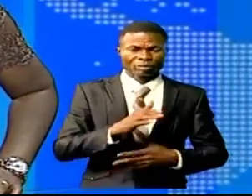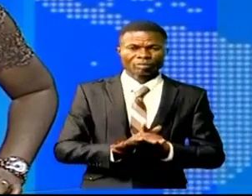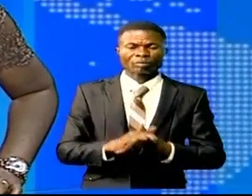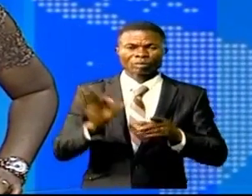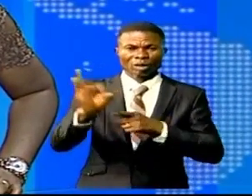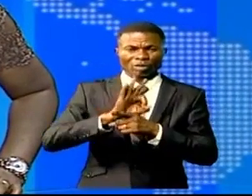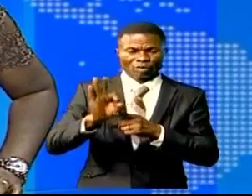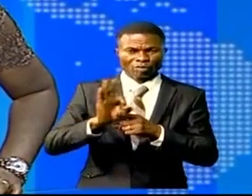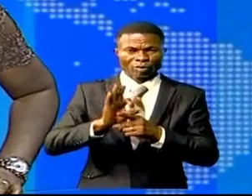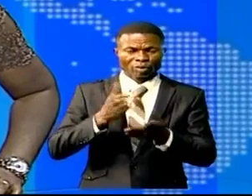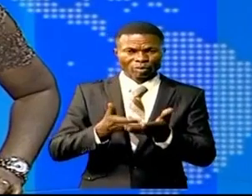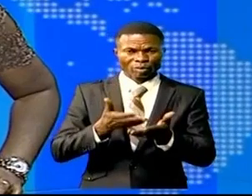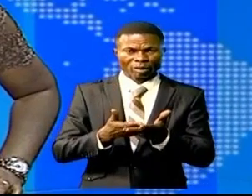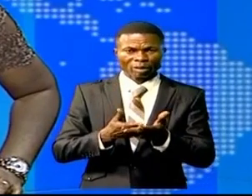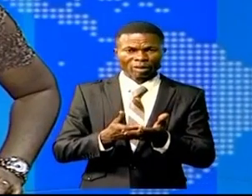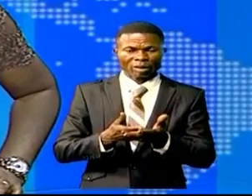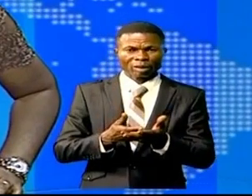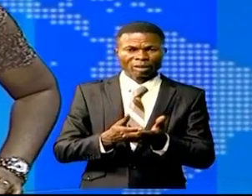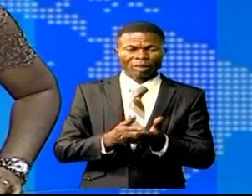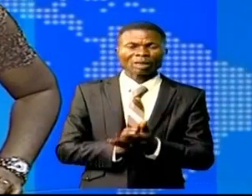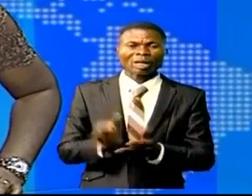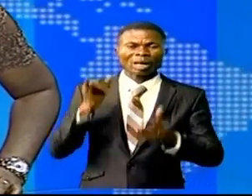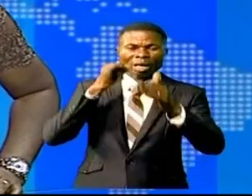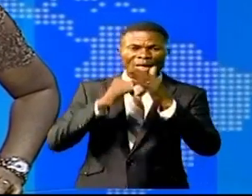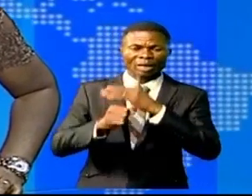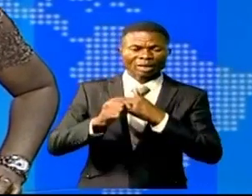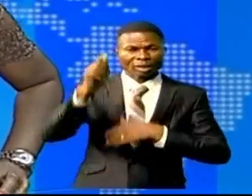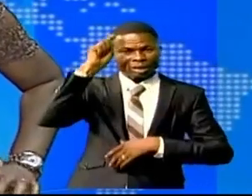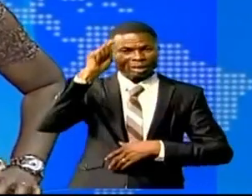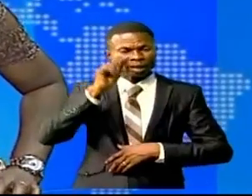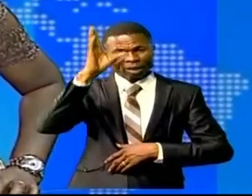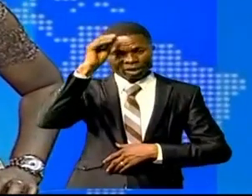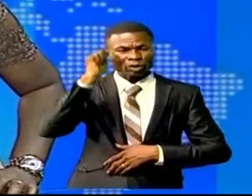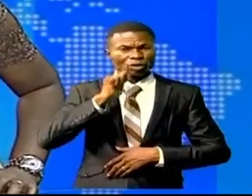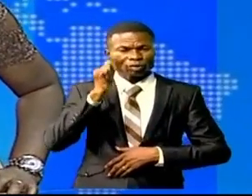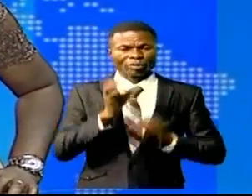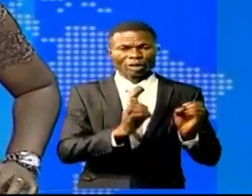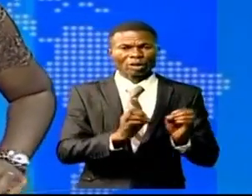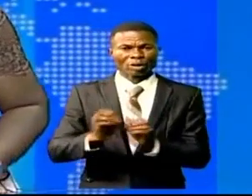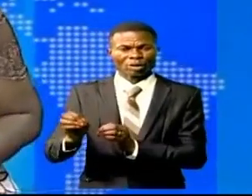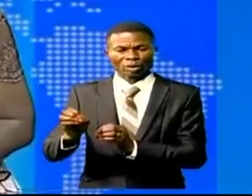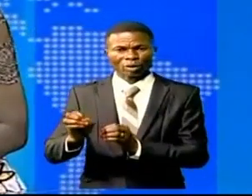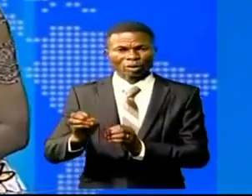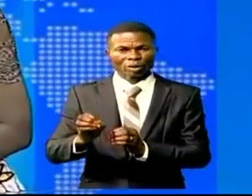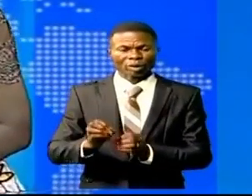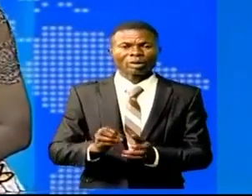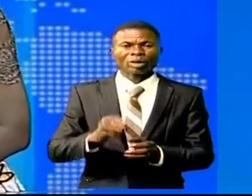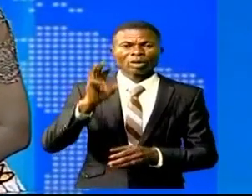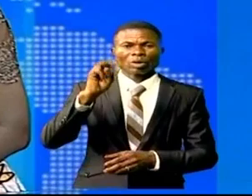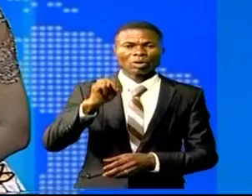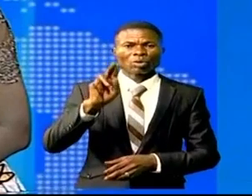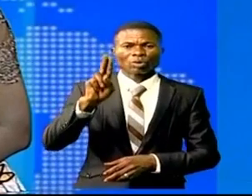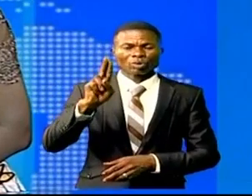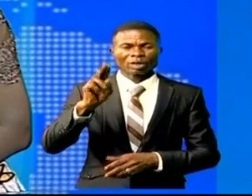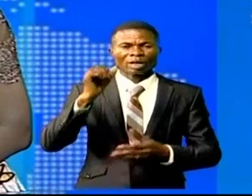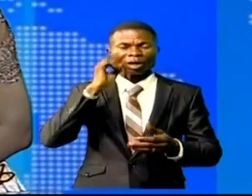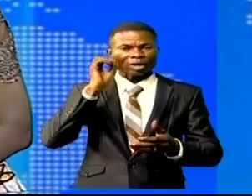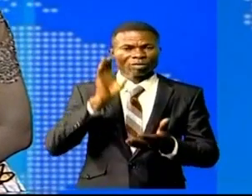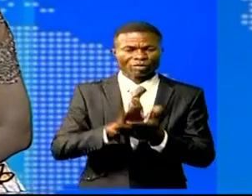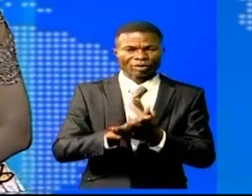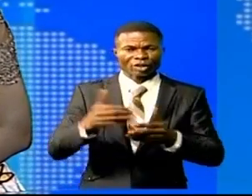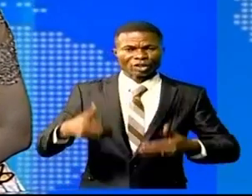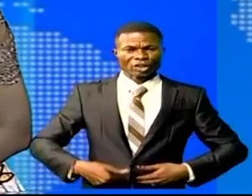de formation sur l'intégration genre a été organisé par l'ONU Femmes au profit de la jeune